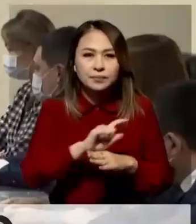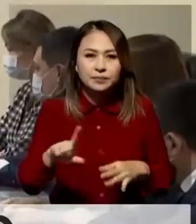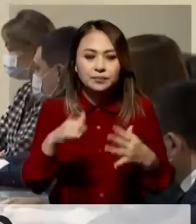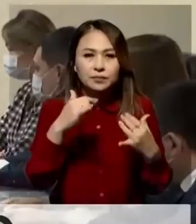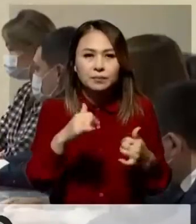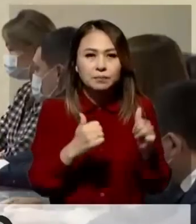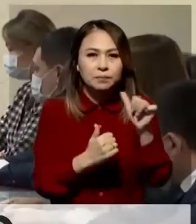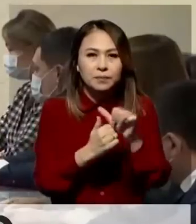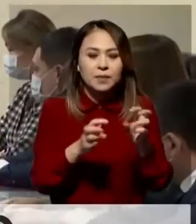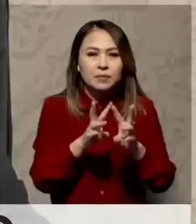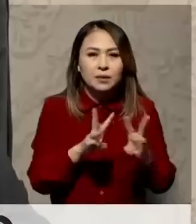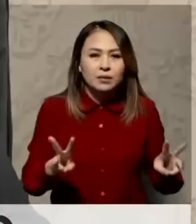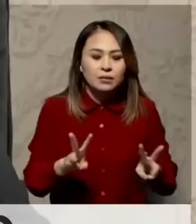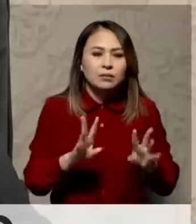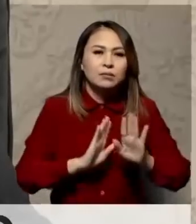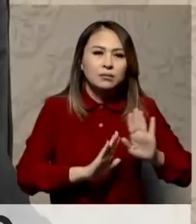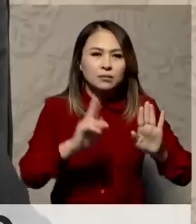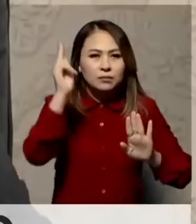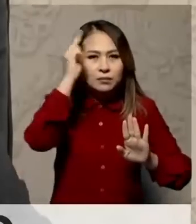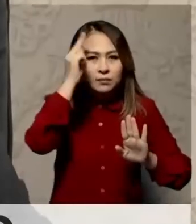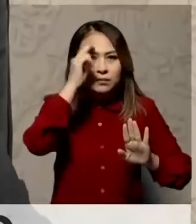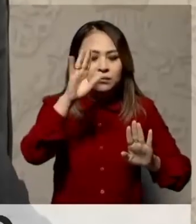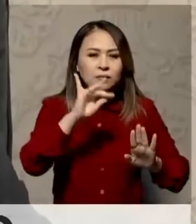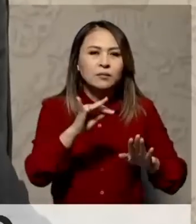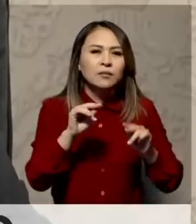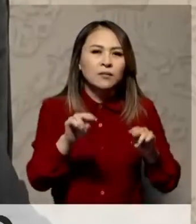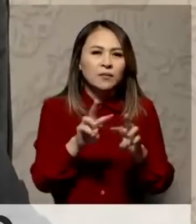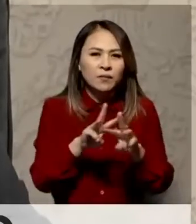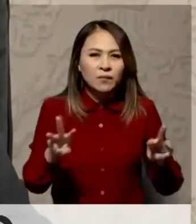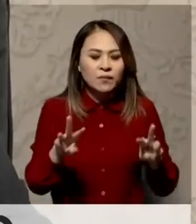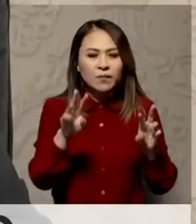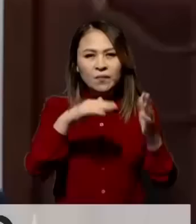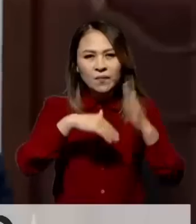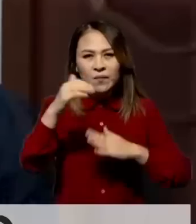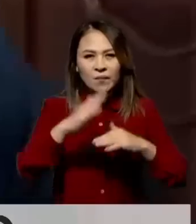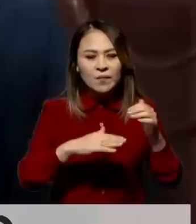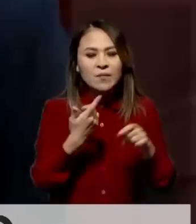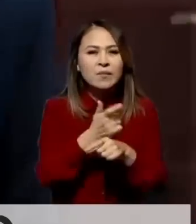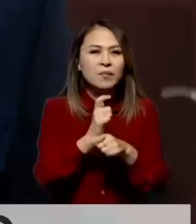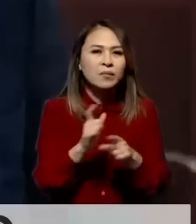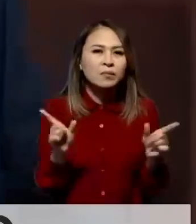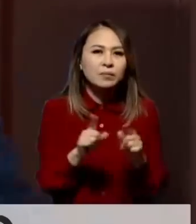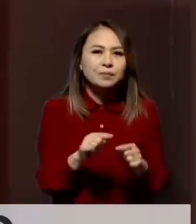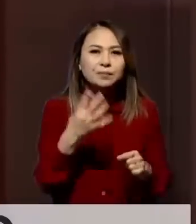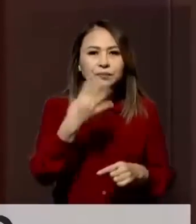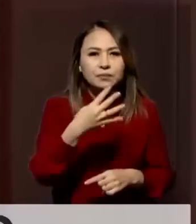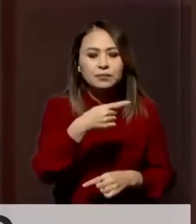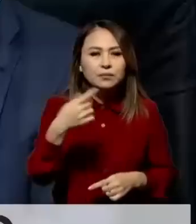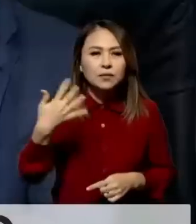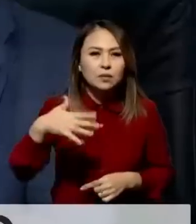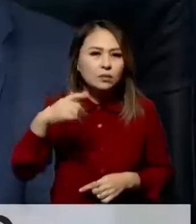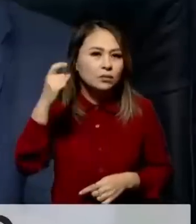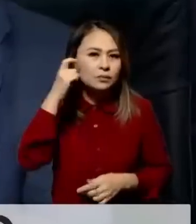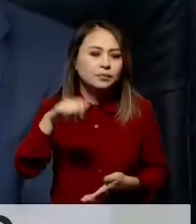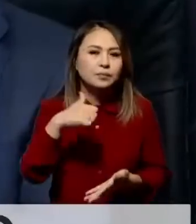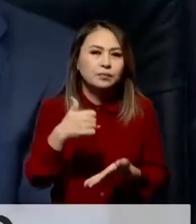енді премьер-министрдің орынбасары оқу-ағарту және әділет министрліктеріне тәжірибесі әбден толысқан 40 пен 50-ден асқан